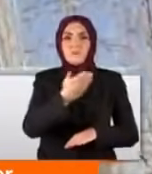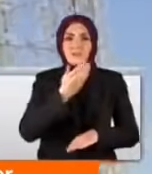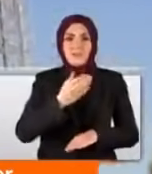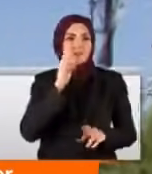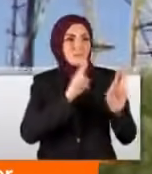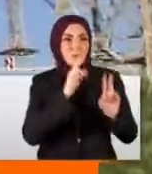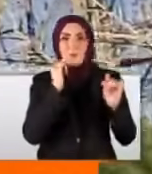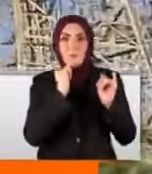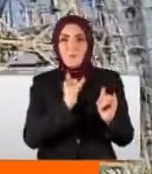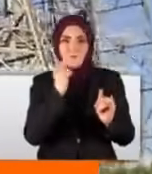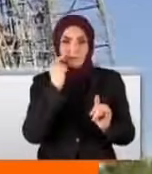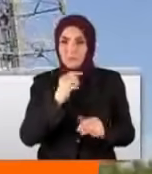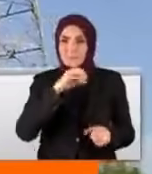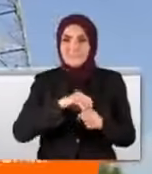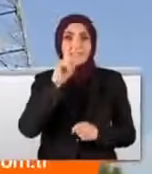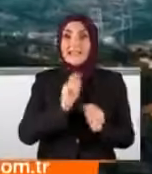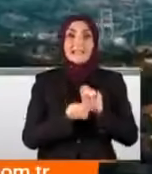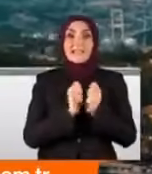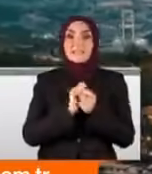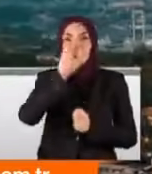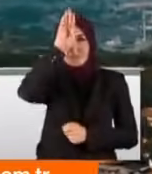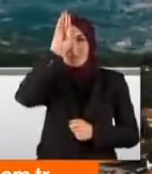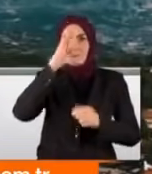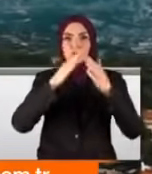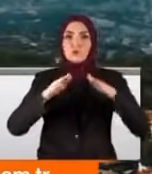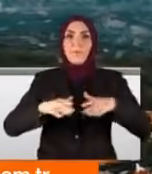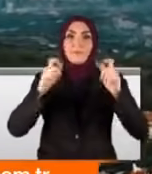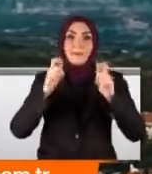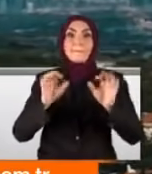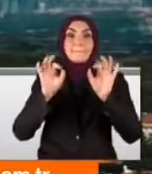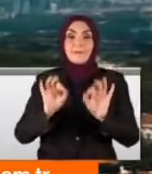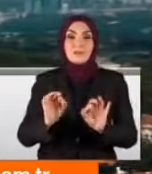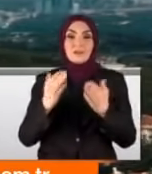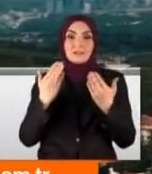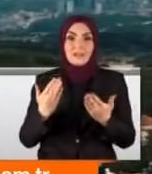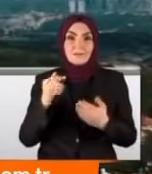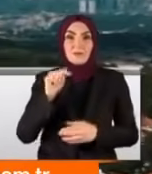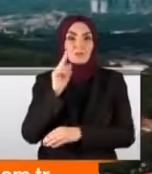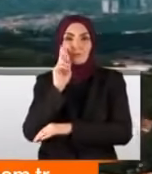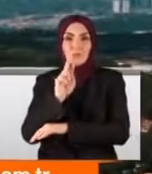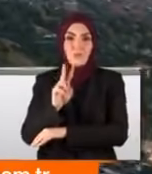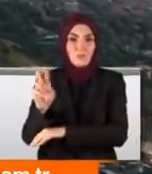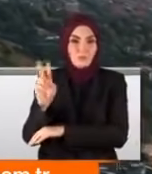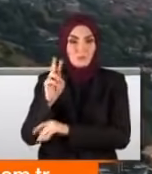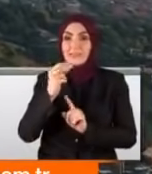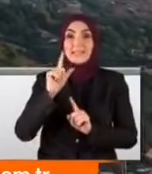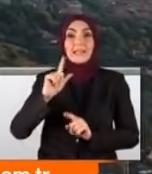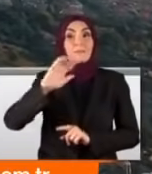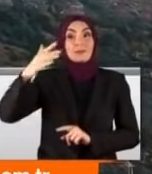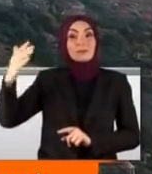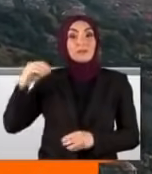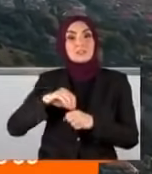İstanbul Çamlıca'dan başlasa da Erdoğan Çamlıca Kulesi'yle gelen bu görüntünün diğer iller için de örnek model olacağını